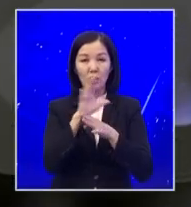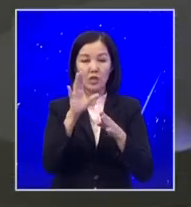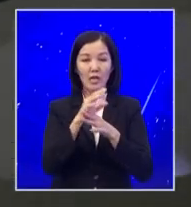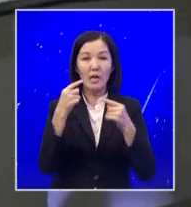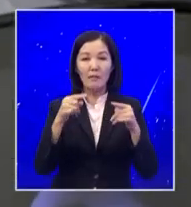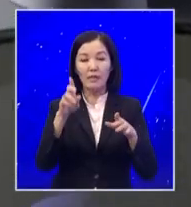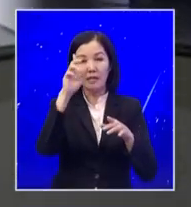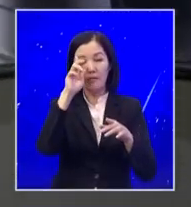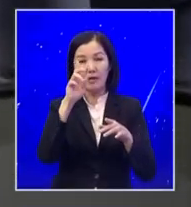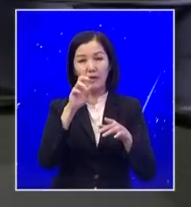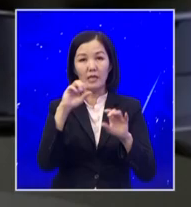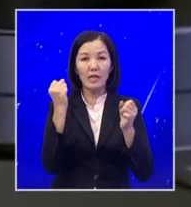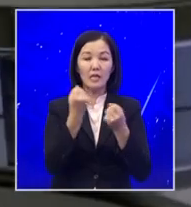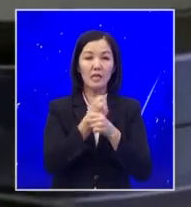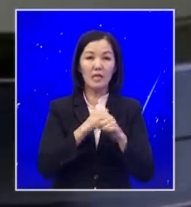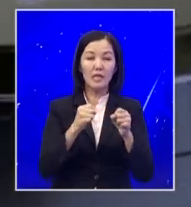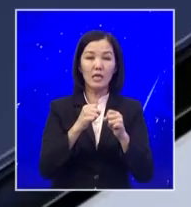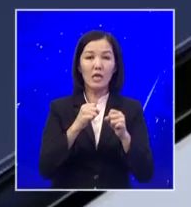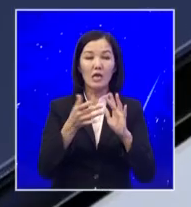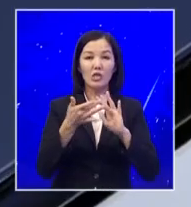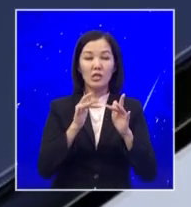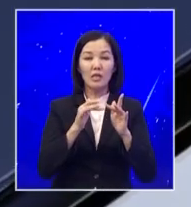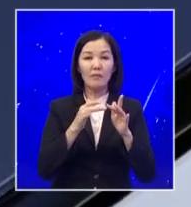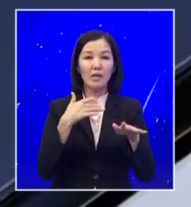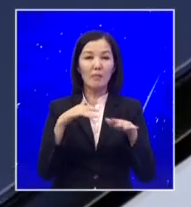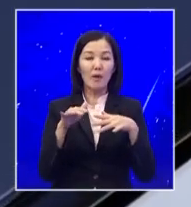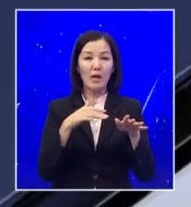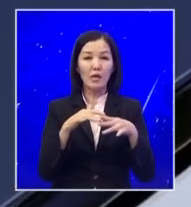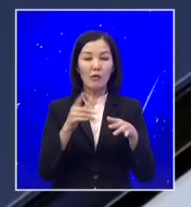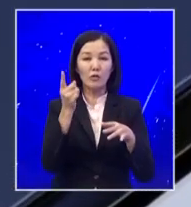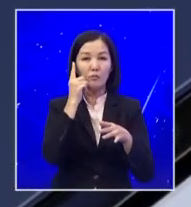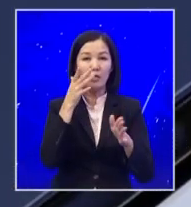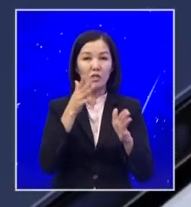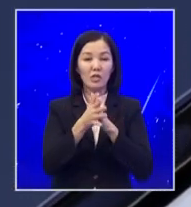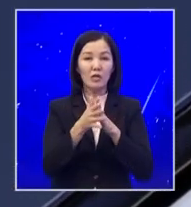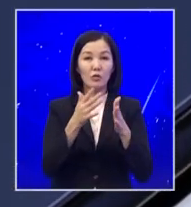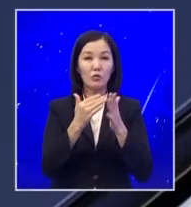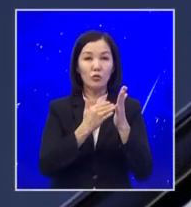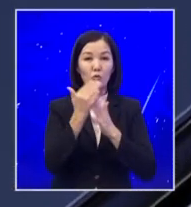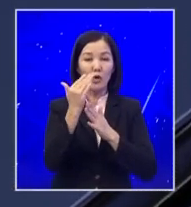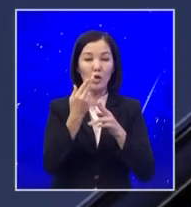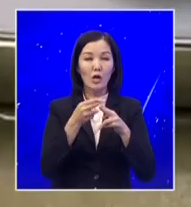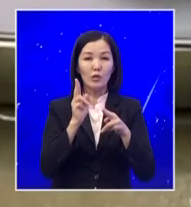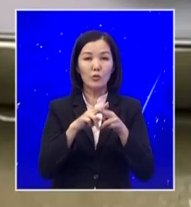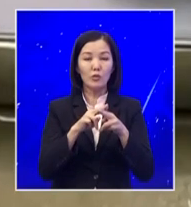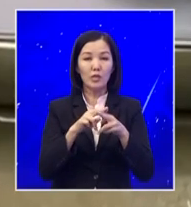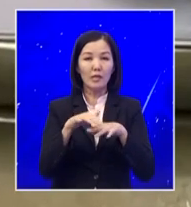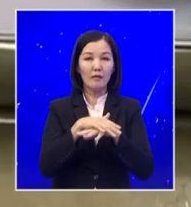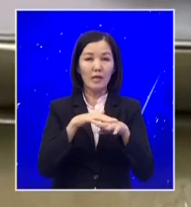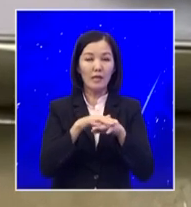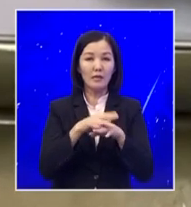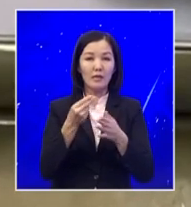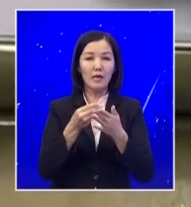елдерде 5G интернет жылдамдығының дамуы баяу. Сондай-ақ бұл смартфондарға кететін шығын көлемі де жоғары. Кесінше, нарықтағы құны